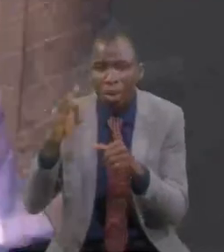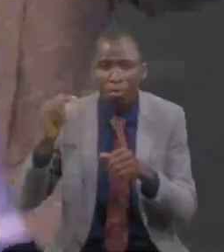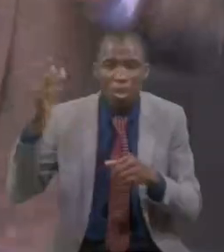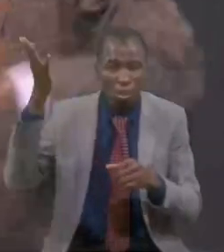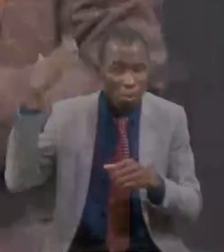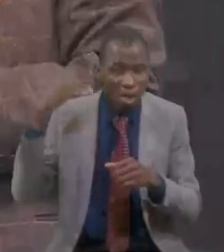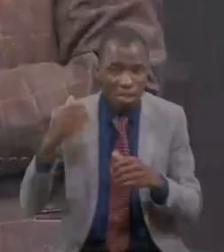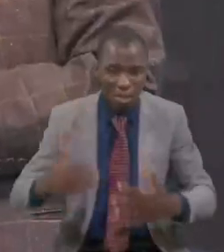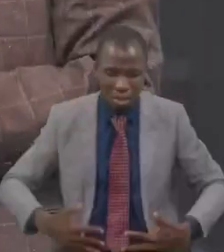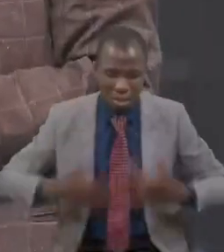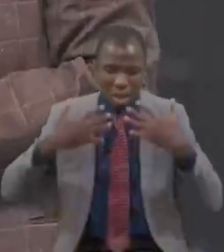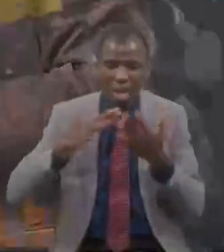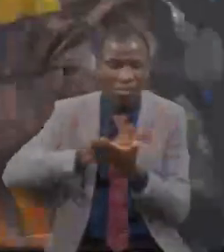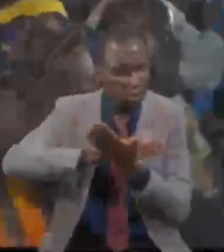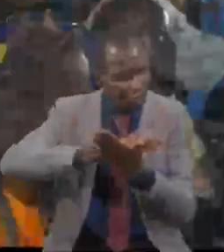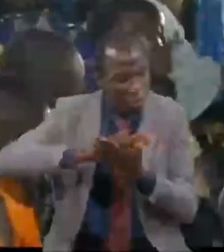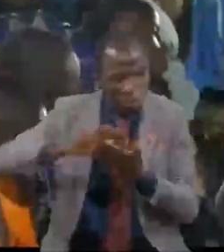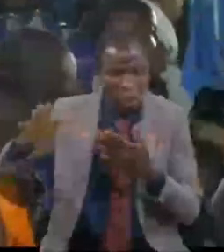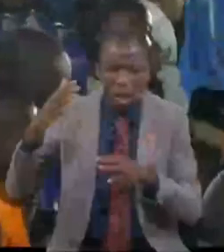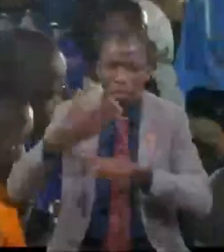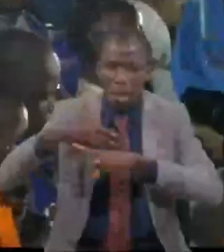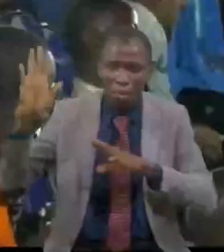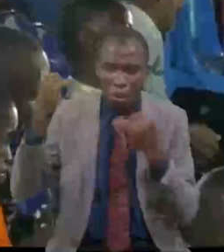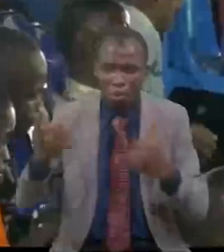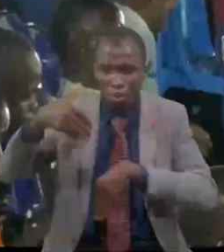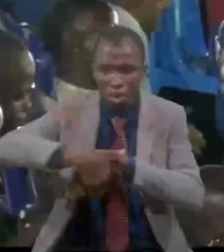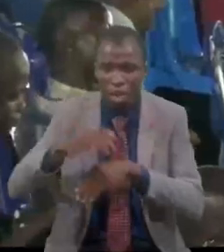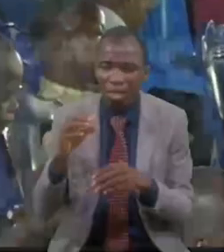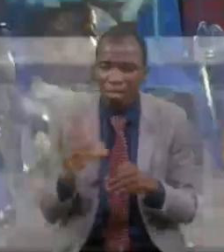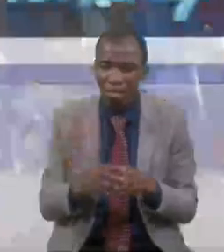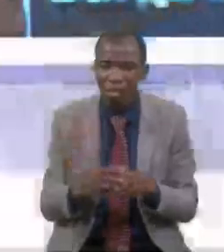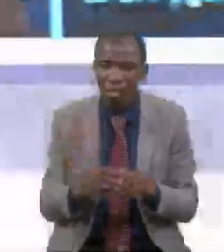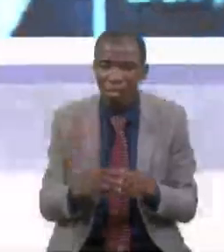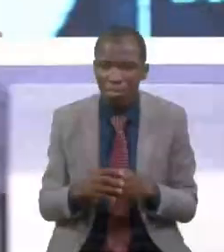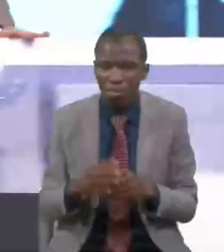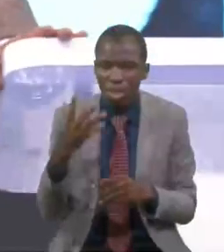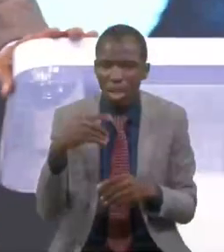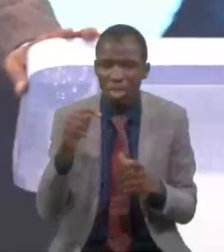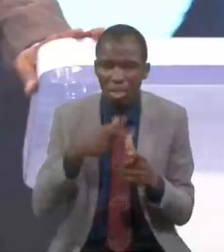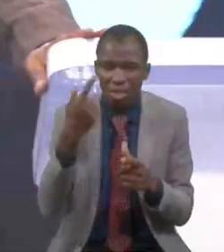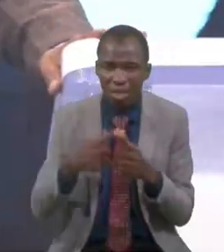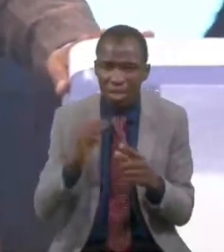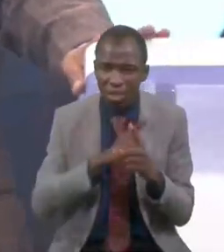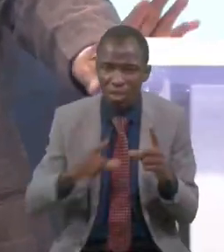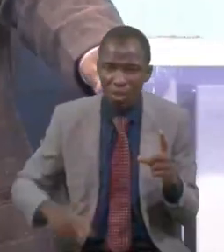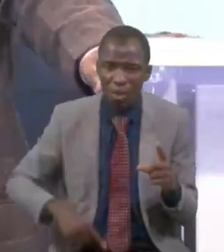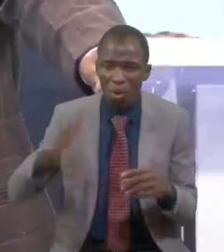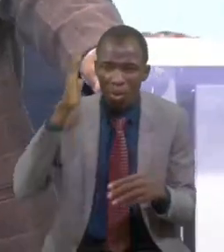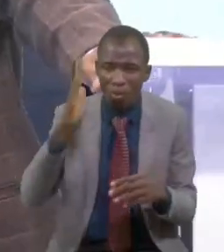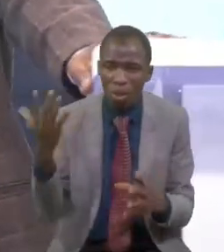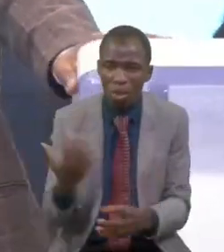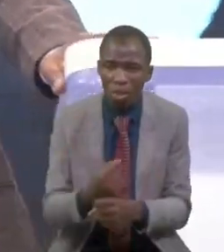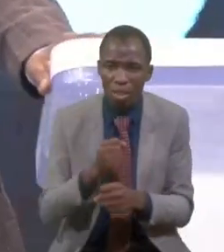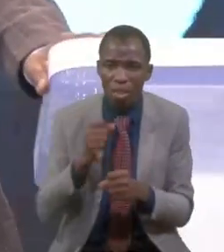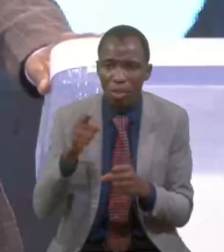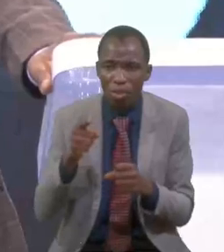la vie passée est effacé ce soir et puis le Seigneur va vous